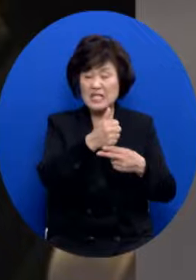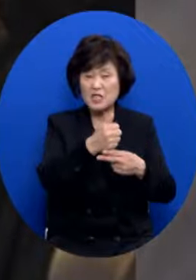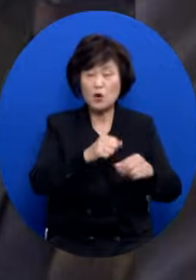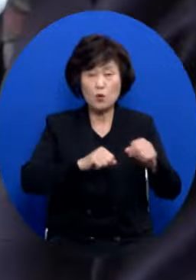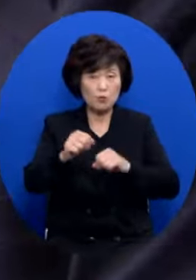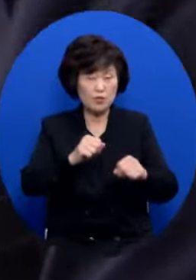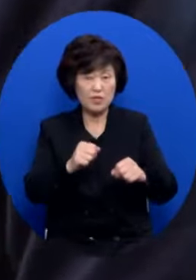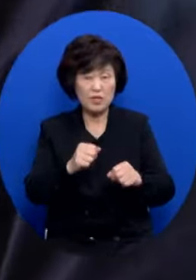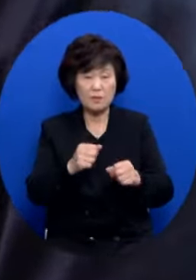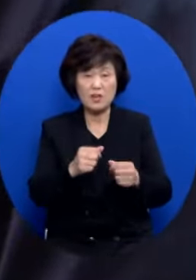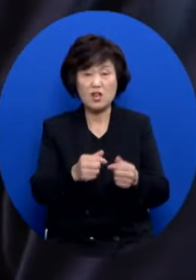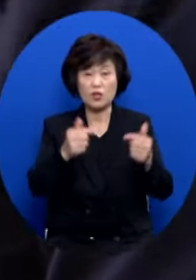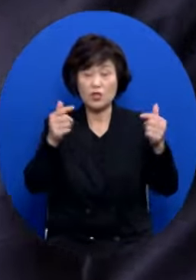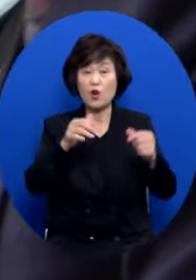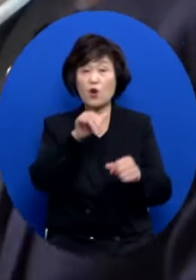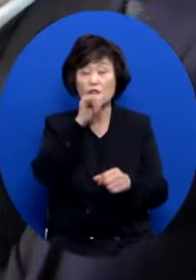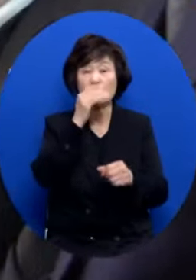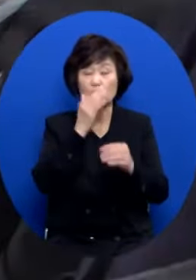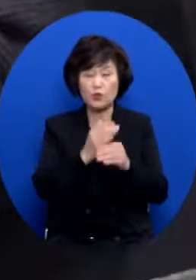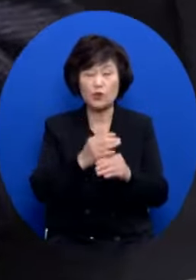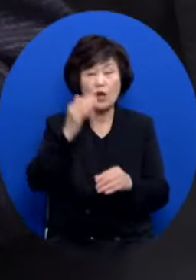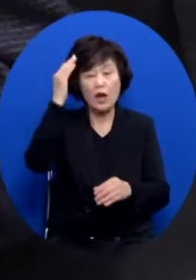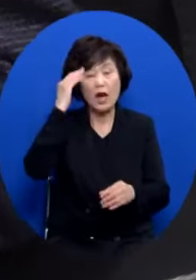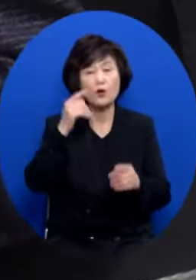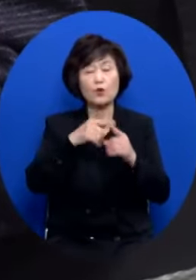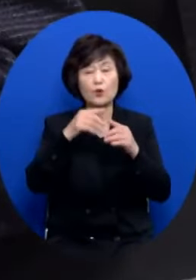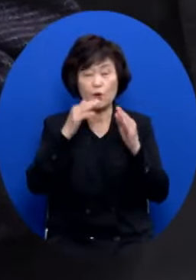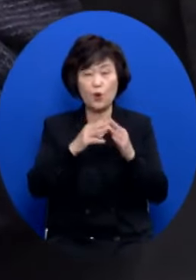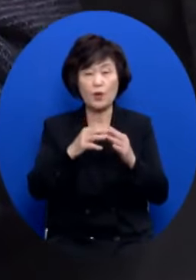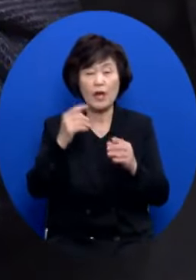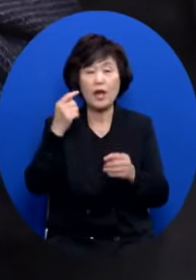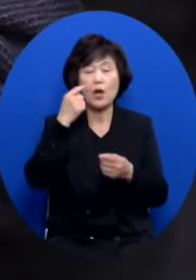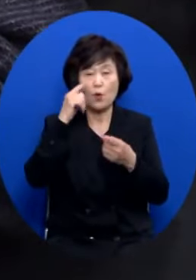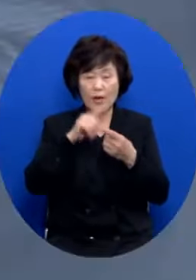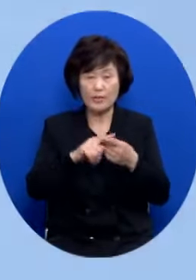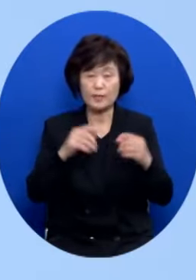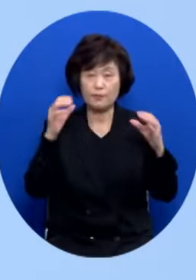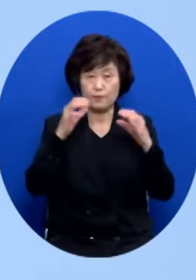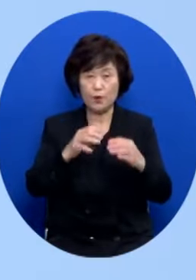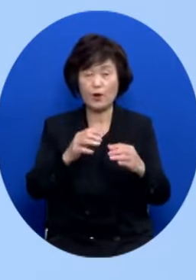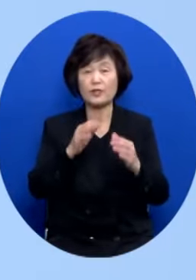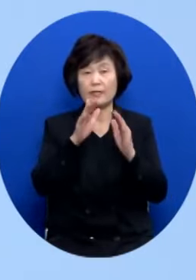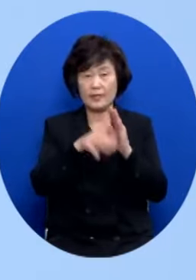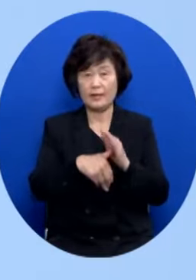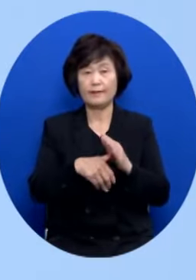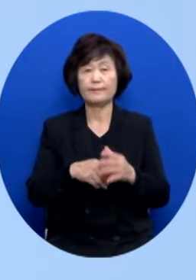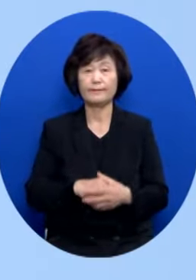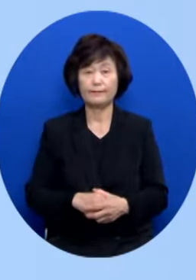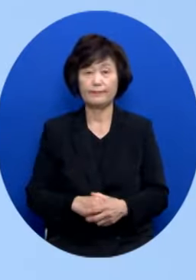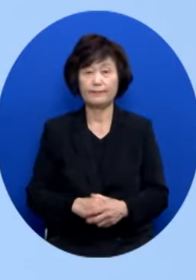가운데 한국 교회의 지속적인 관심이 요청되고 있습니다 CTS 뉴스 이현입니다